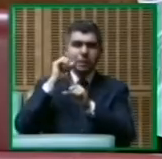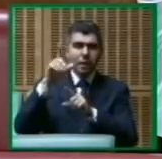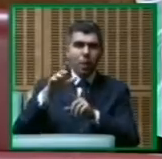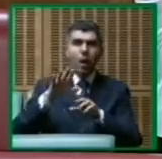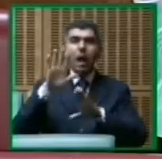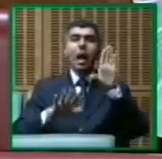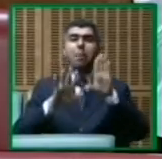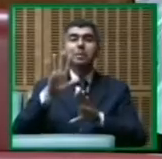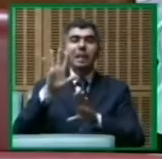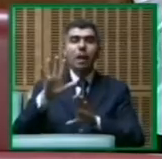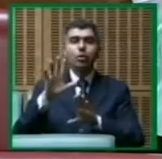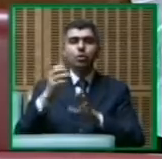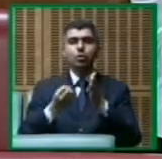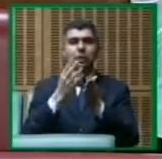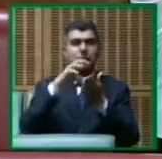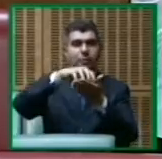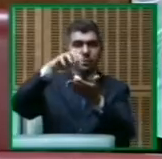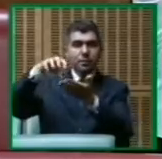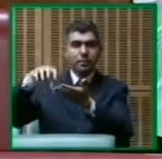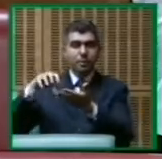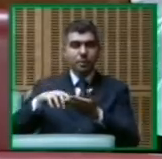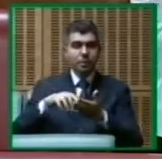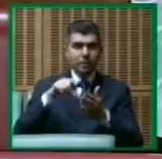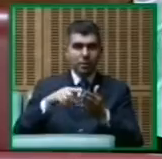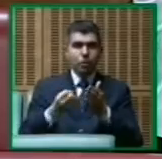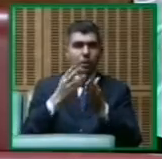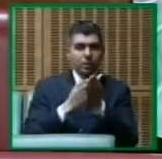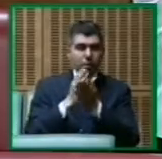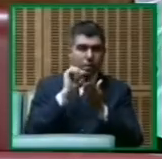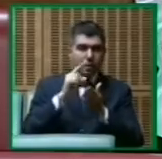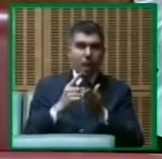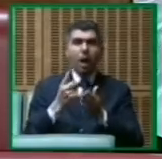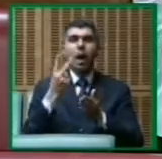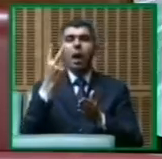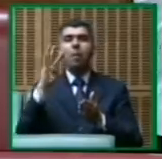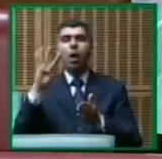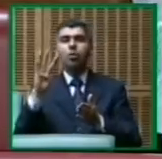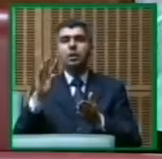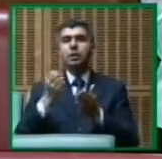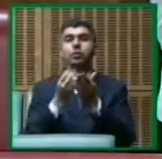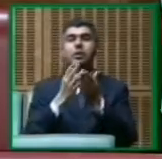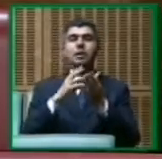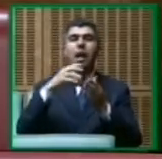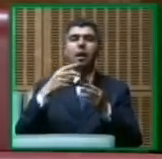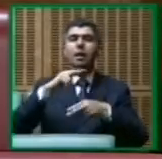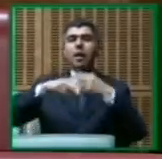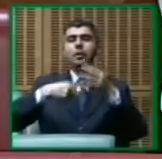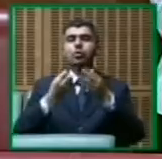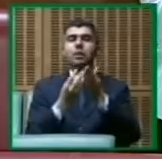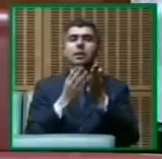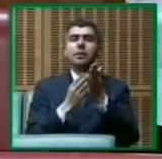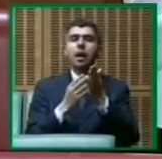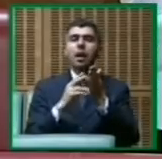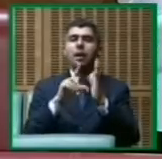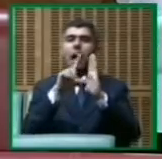المطارح مراقبه، درنا 24 مطرح عندنا فيه التهيئه ديالو، عدنا له يعني درنا اعاده تاهيل